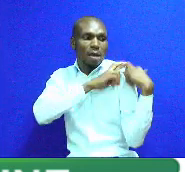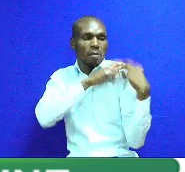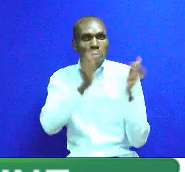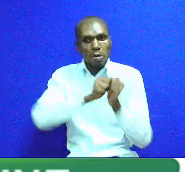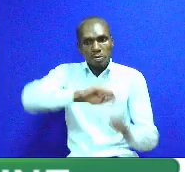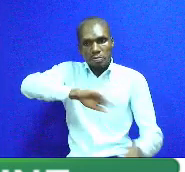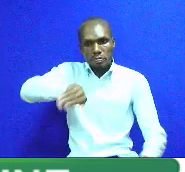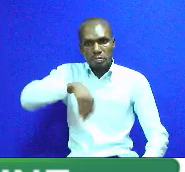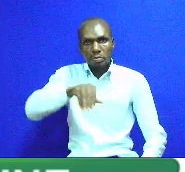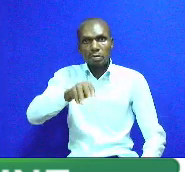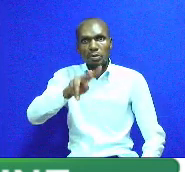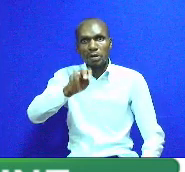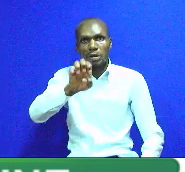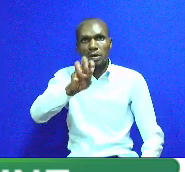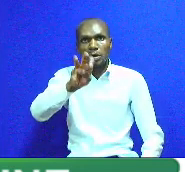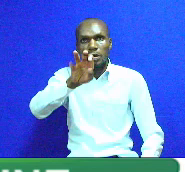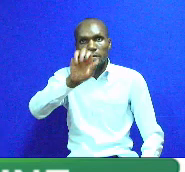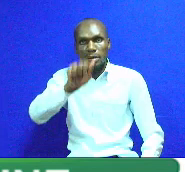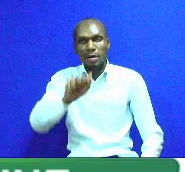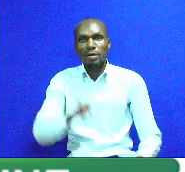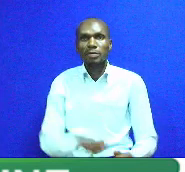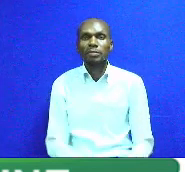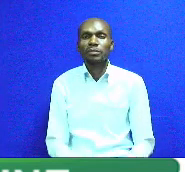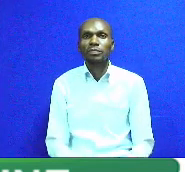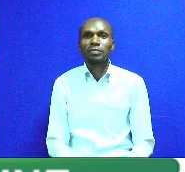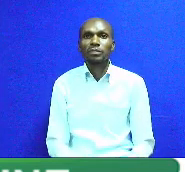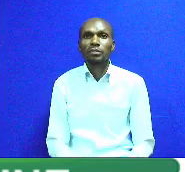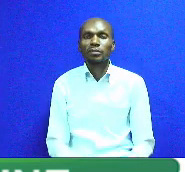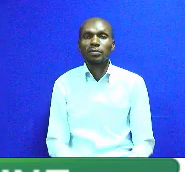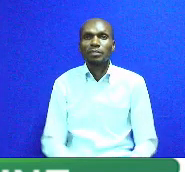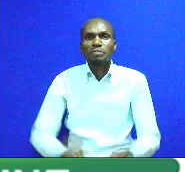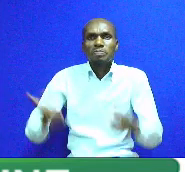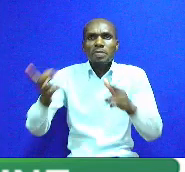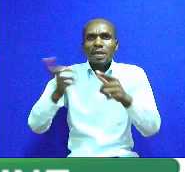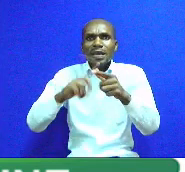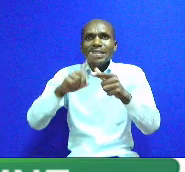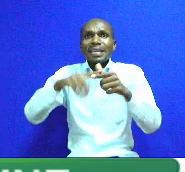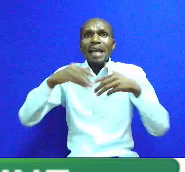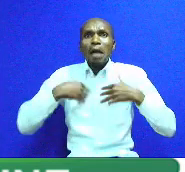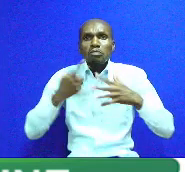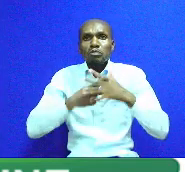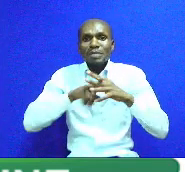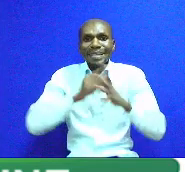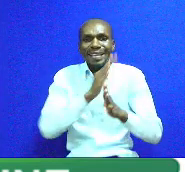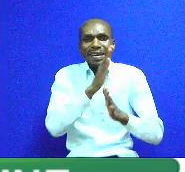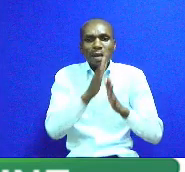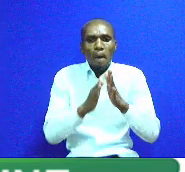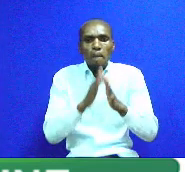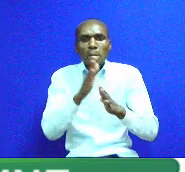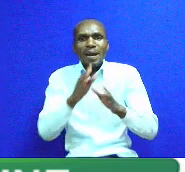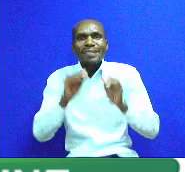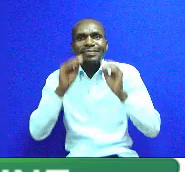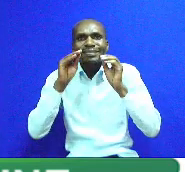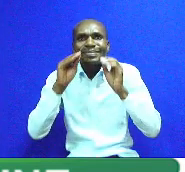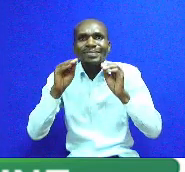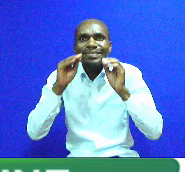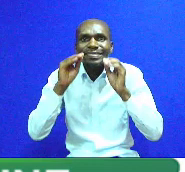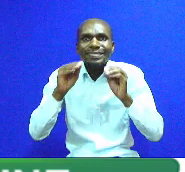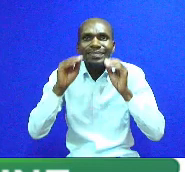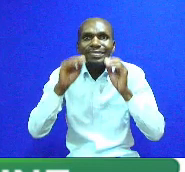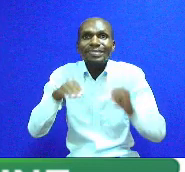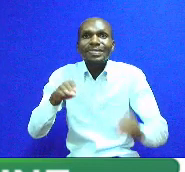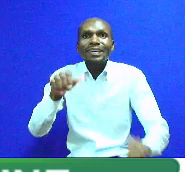mwanyabanto kia National Environment Management Authority NEMA nigo bachakiro muroberi obo kuruwa amaigerio asensemo ya